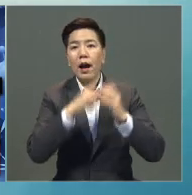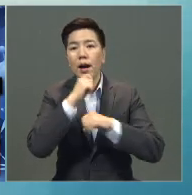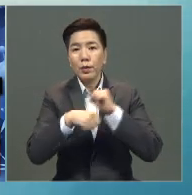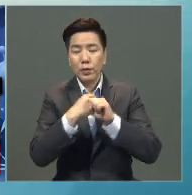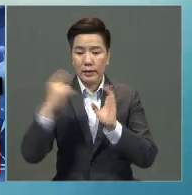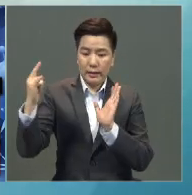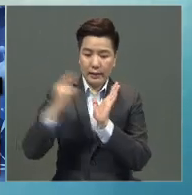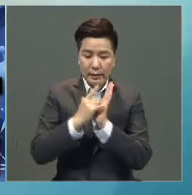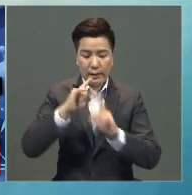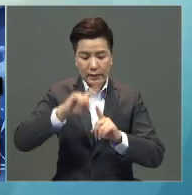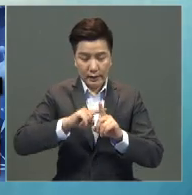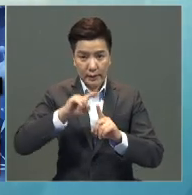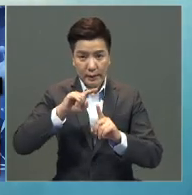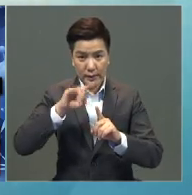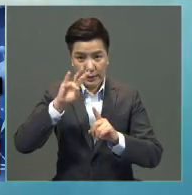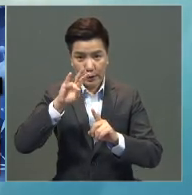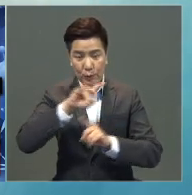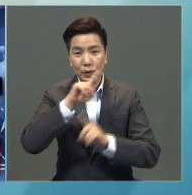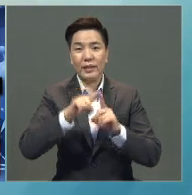นะครับเดินทางมาถึงไทยเมื่อวันที่ 24